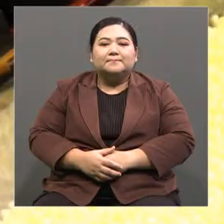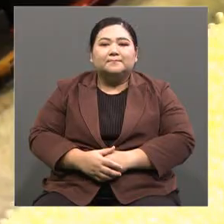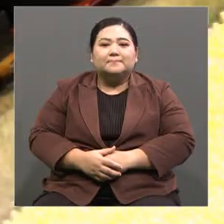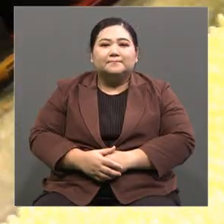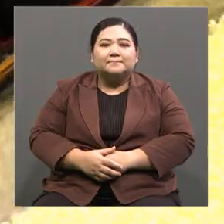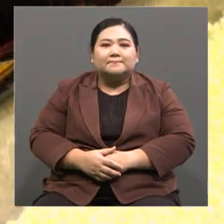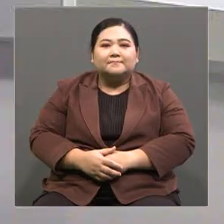ค่ะ